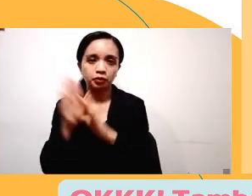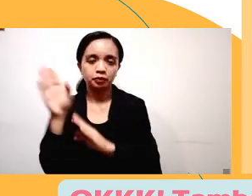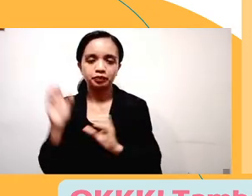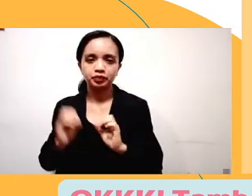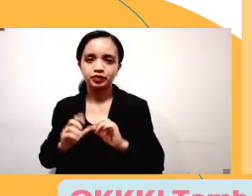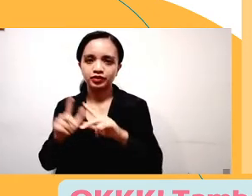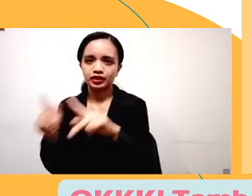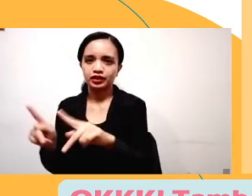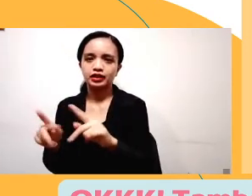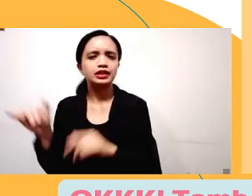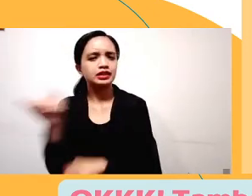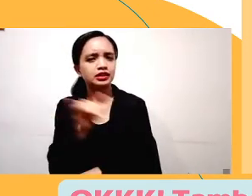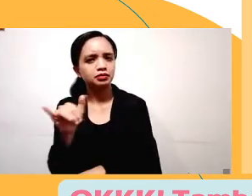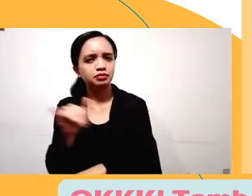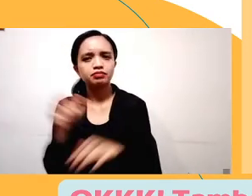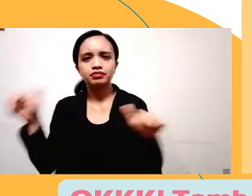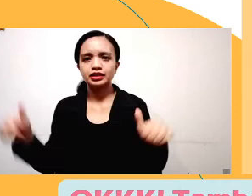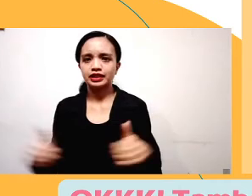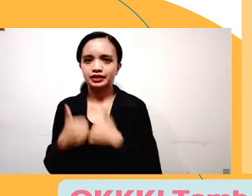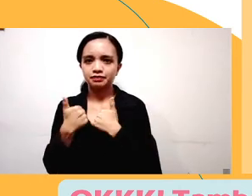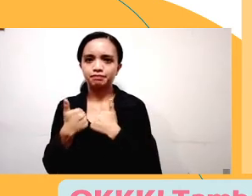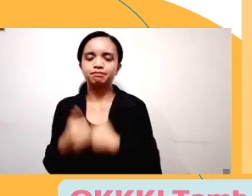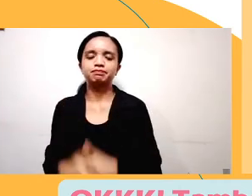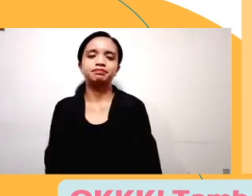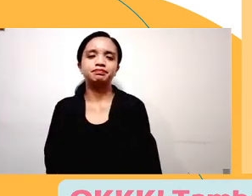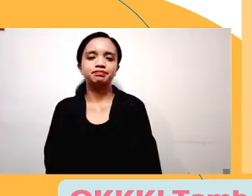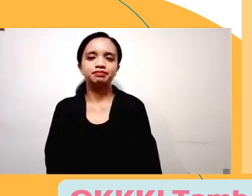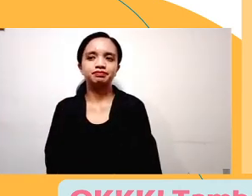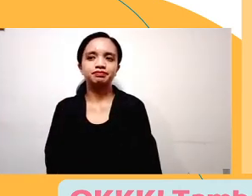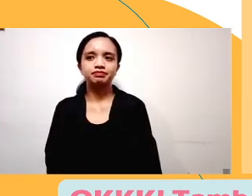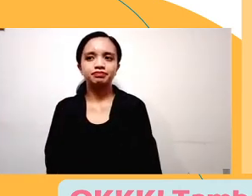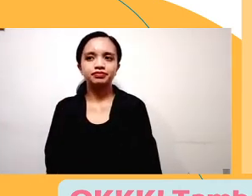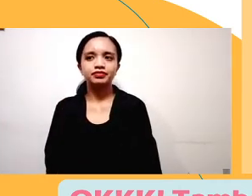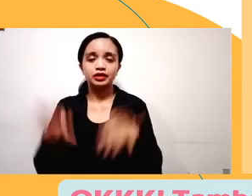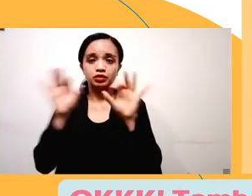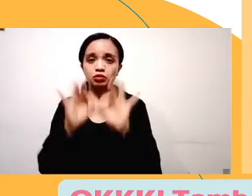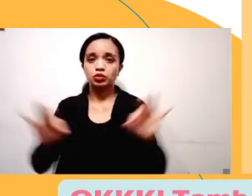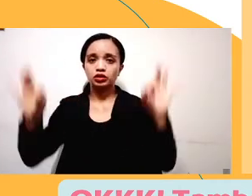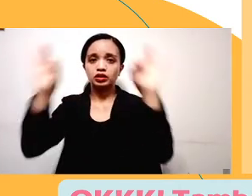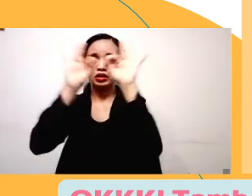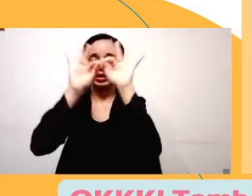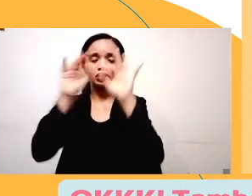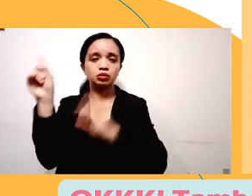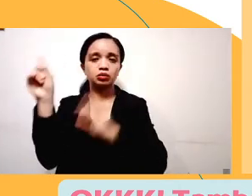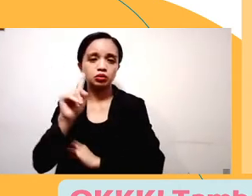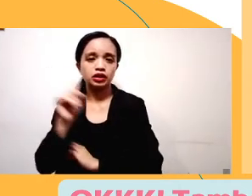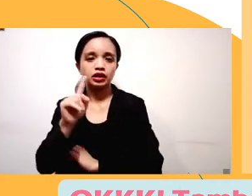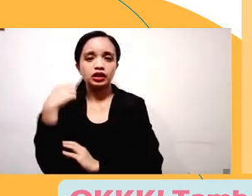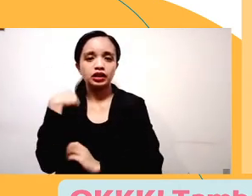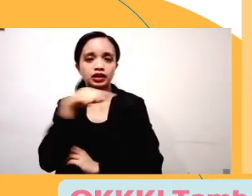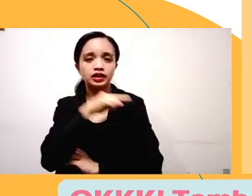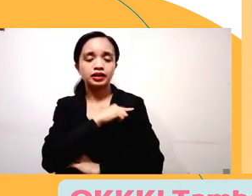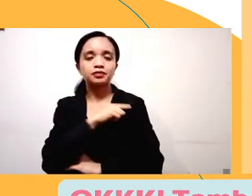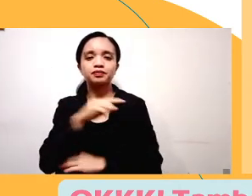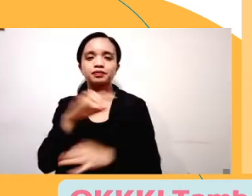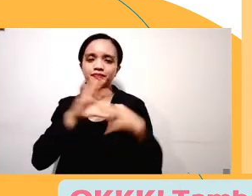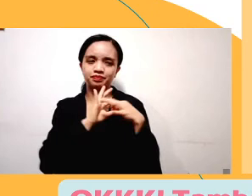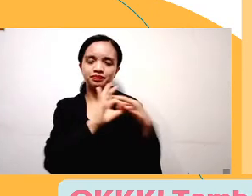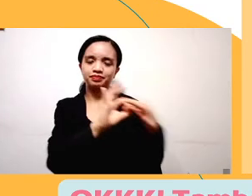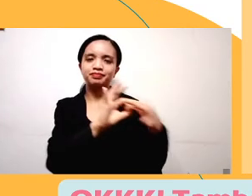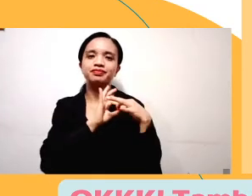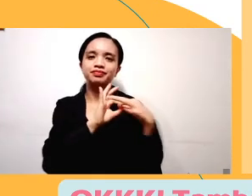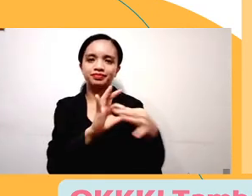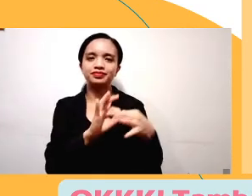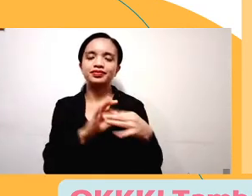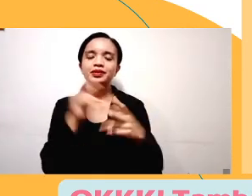challenges. Number 6, mahalaga ang pagpapabuti ng ating ugnayan sa ating kapwa